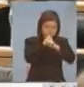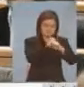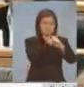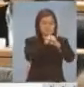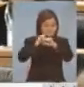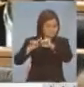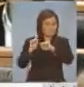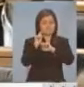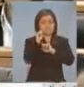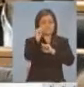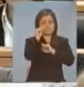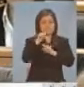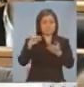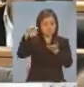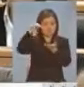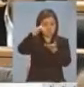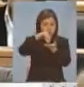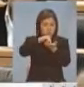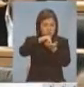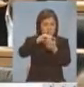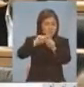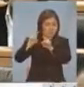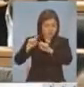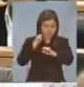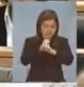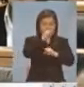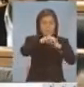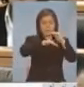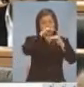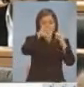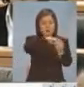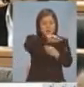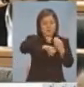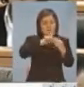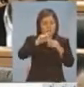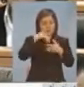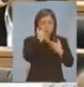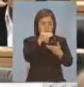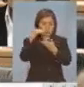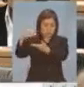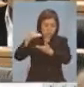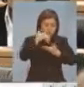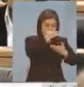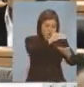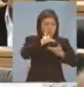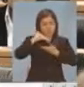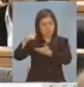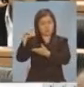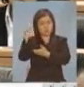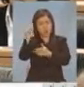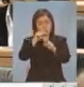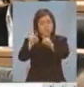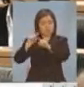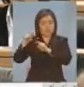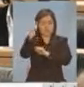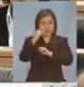ากในการที่จะเป็นศูนย์กลางของเศรษฐกิจแล้วก็ในเรื่องของการขนส่งคมนาคมทั้งหลายในภูมิภาคอาเซียนโดยเฉพาะอย่าง